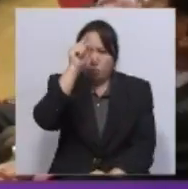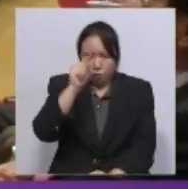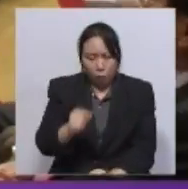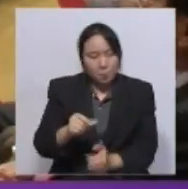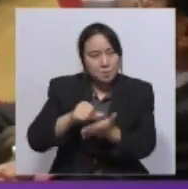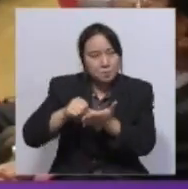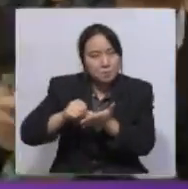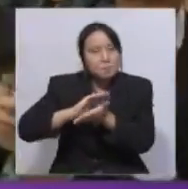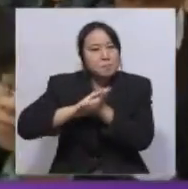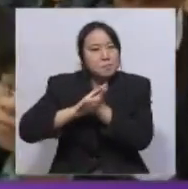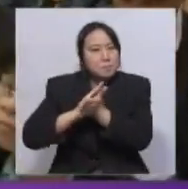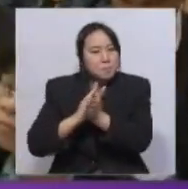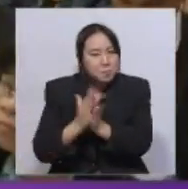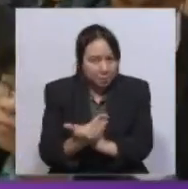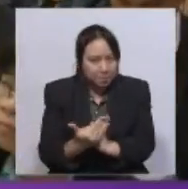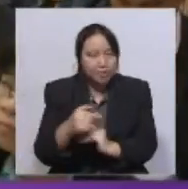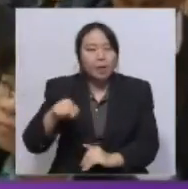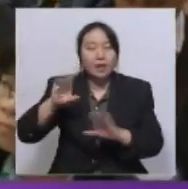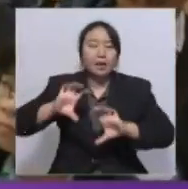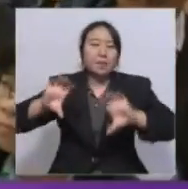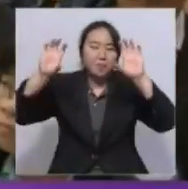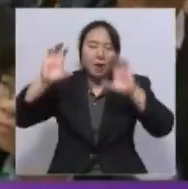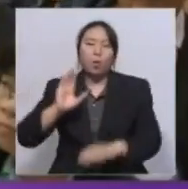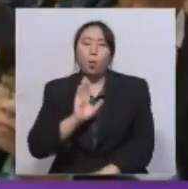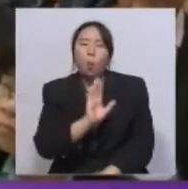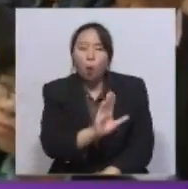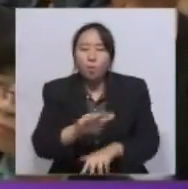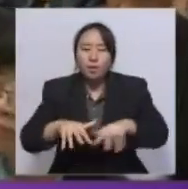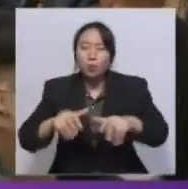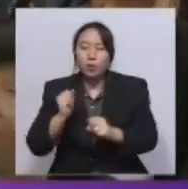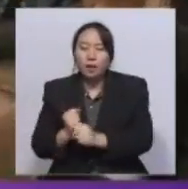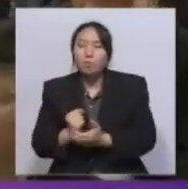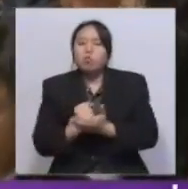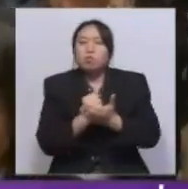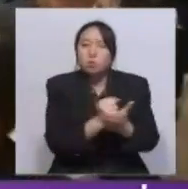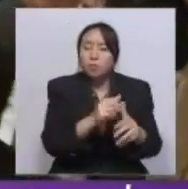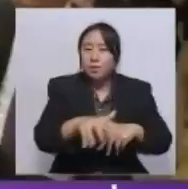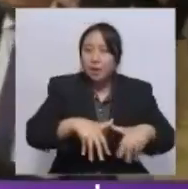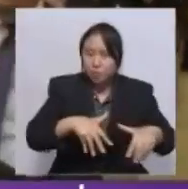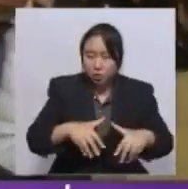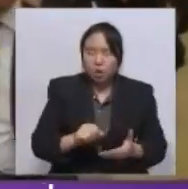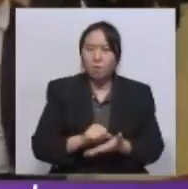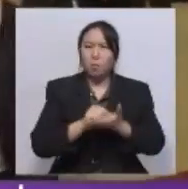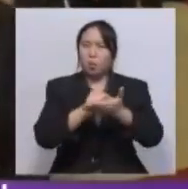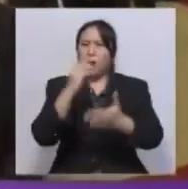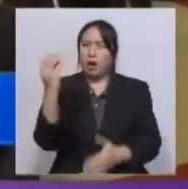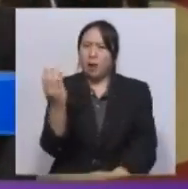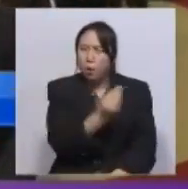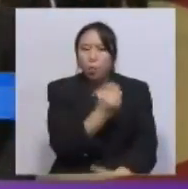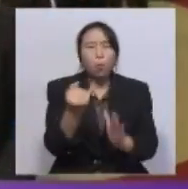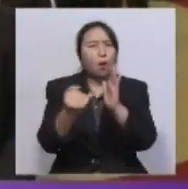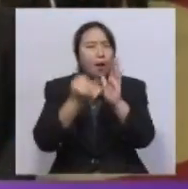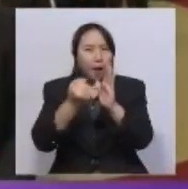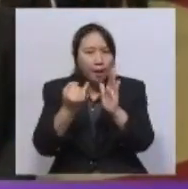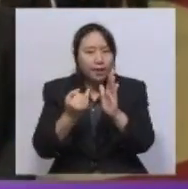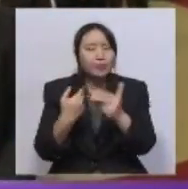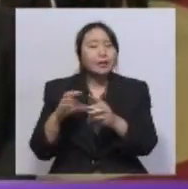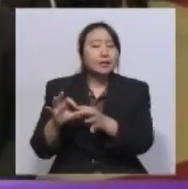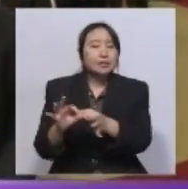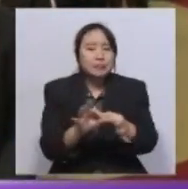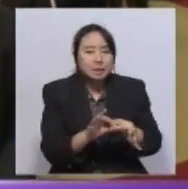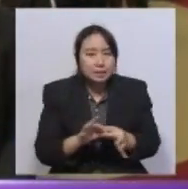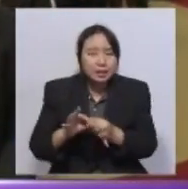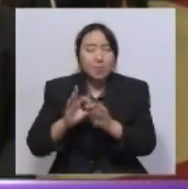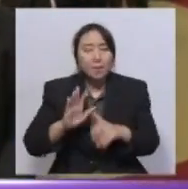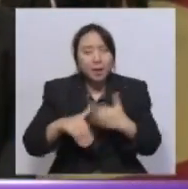รูปเพื่อทำให้ภาครัฐนั้นเป็นของประชาชนเพื่อประชาชนตอบสนองการบริการที่สะดวกรวดเร็วรวมทั้งเชื่อมโยงการ